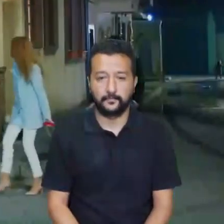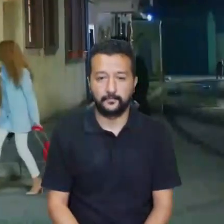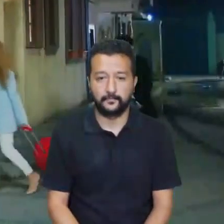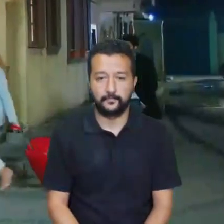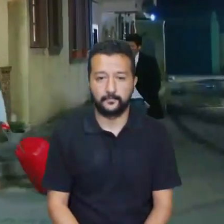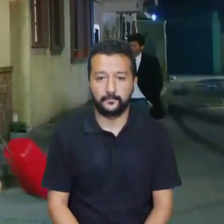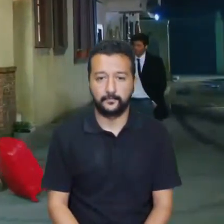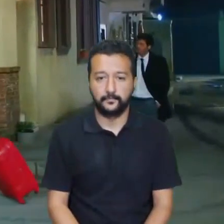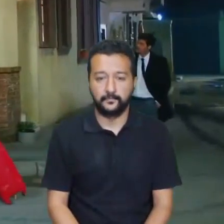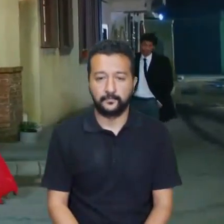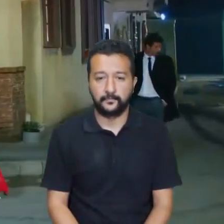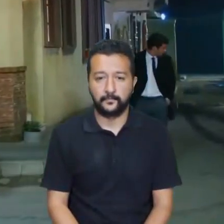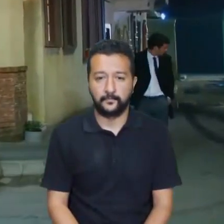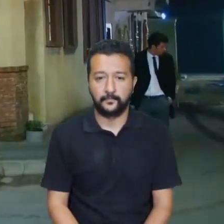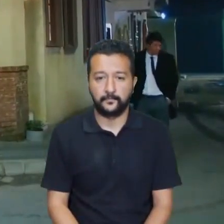kollayıp üst sokağa yürüdü.